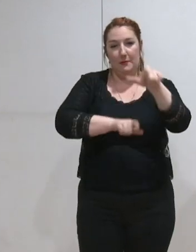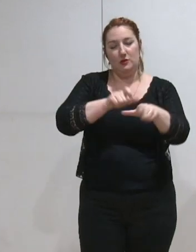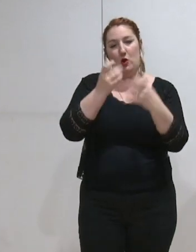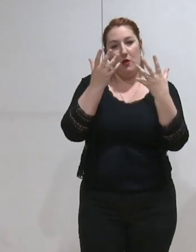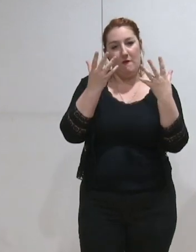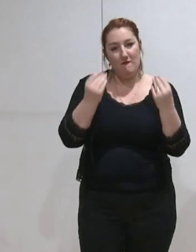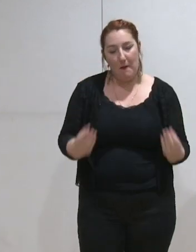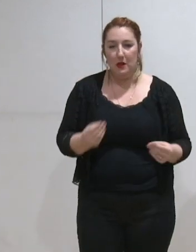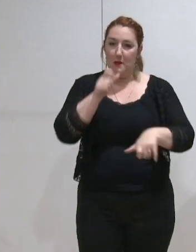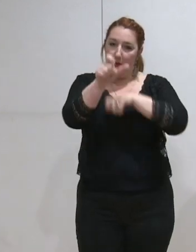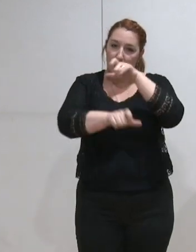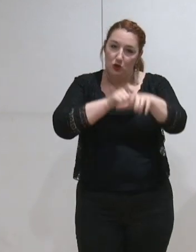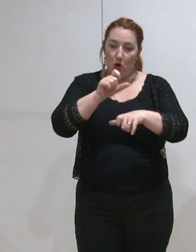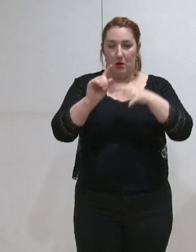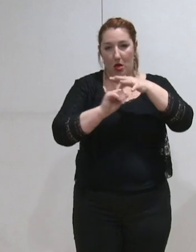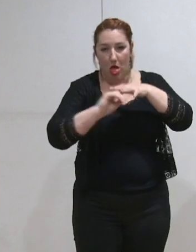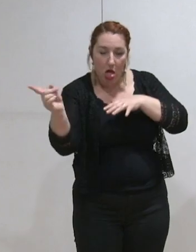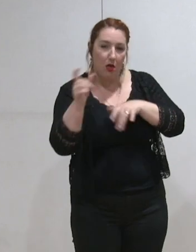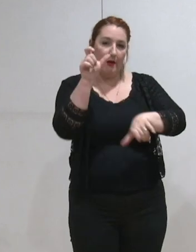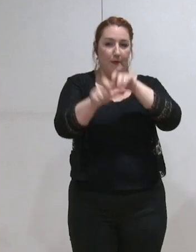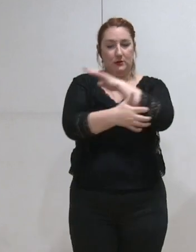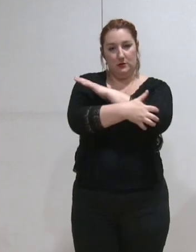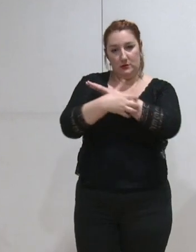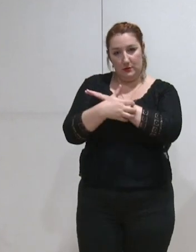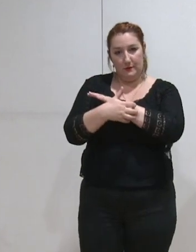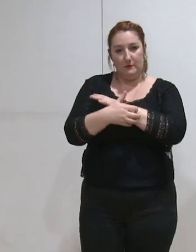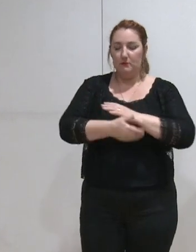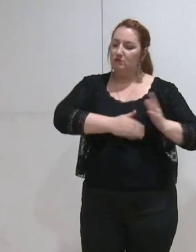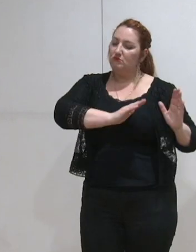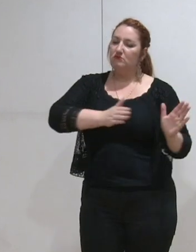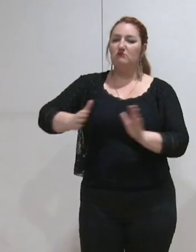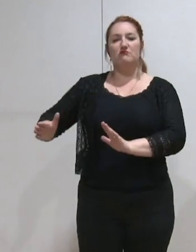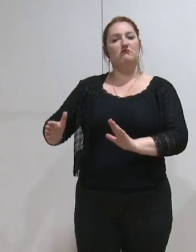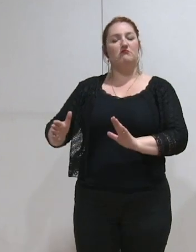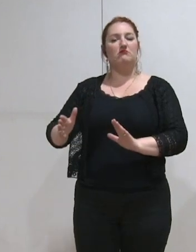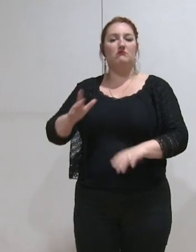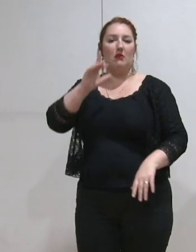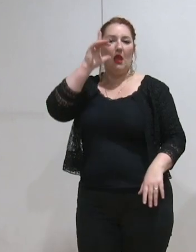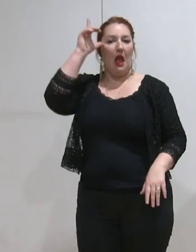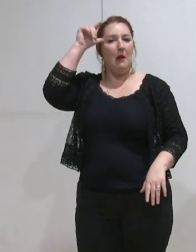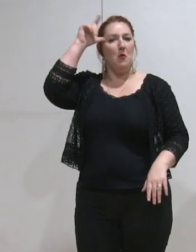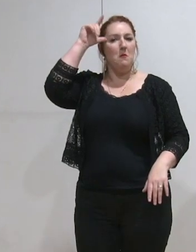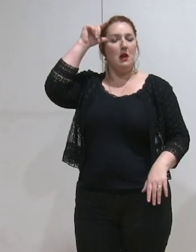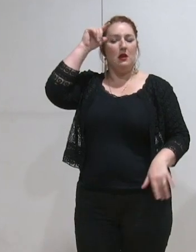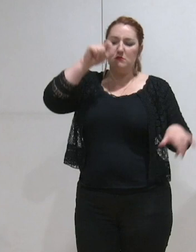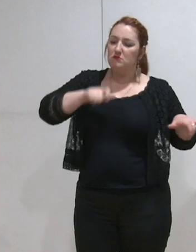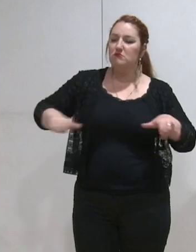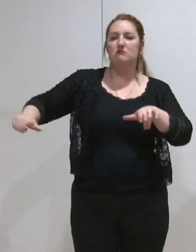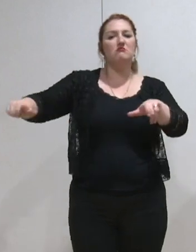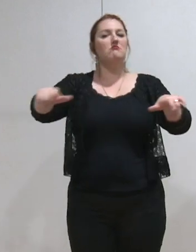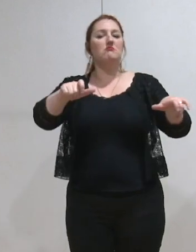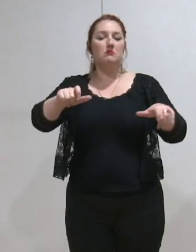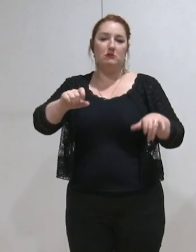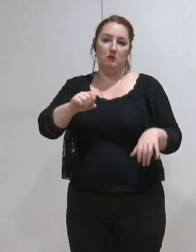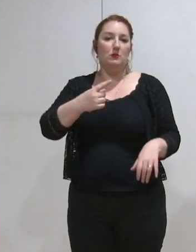l'ordre républicain est une belle valeur que nous sommes fiers de porter et nous considérons que la